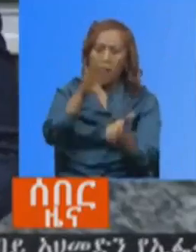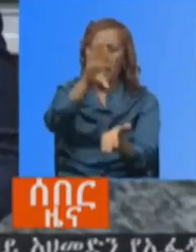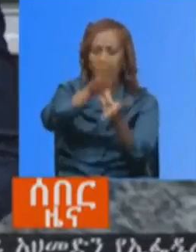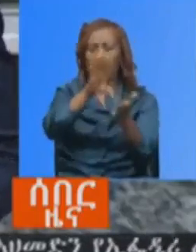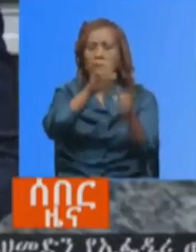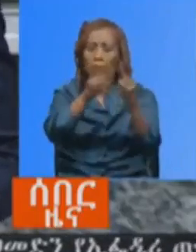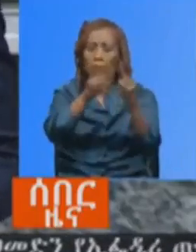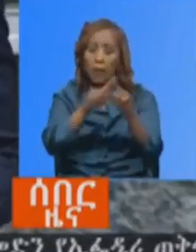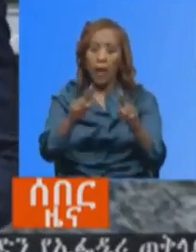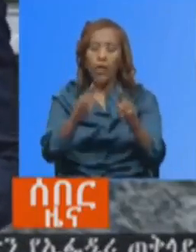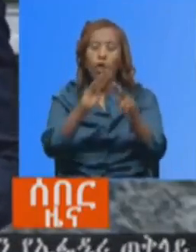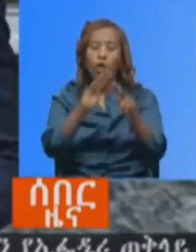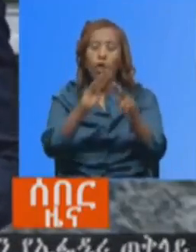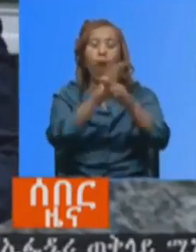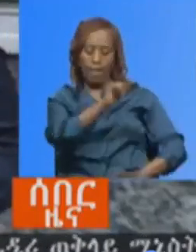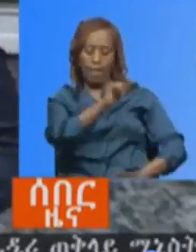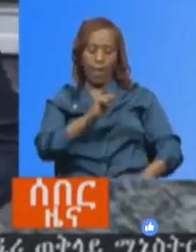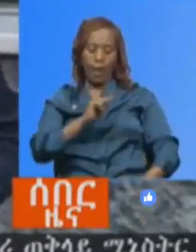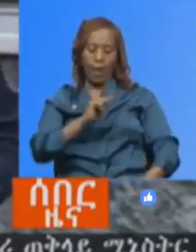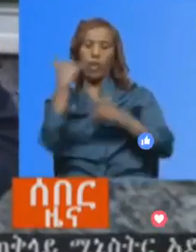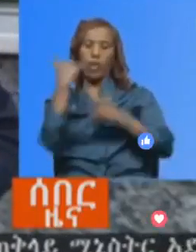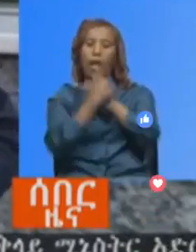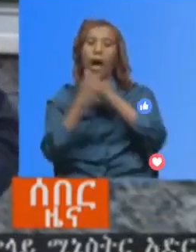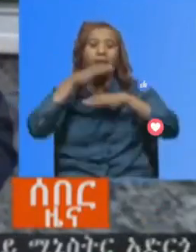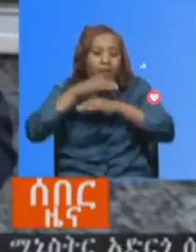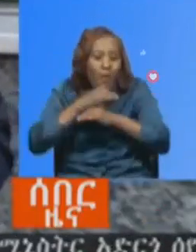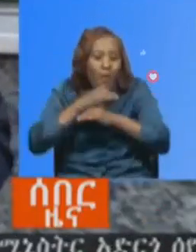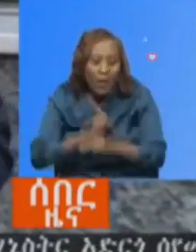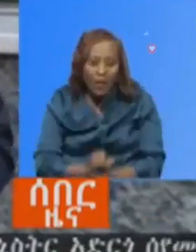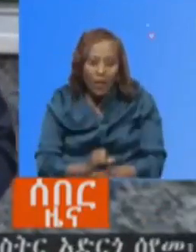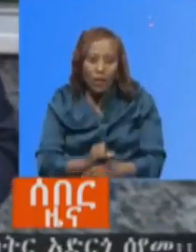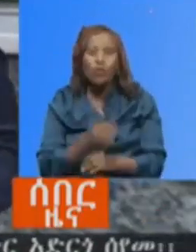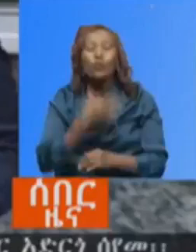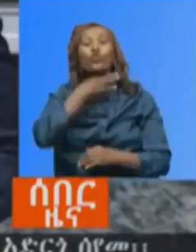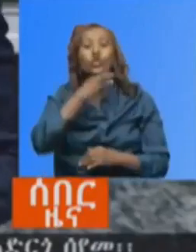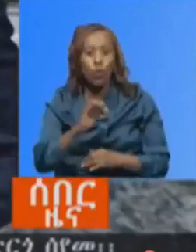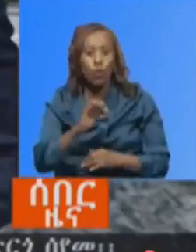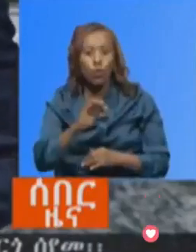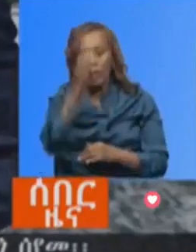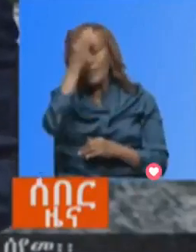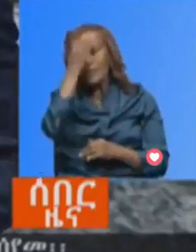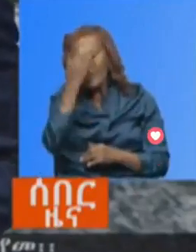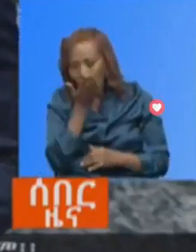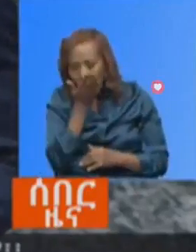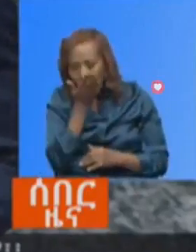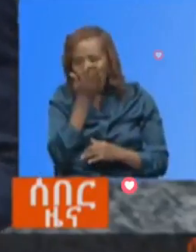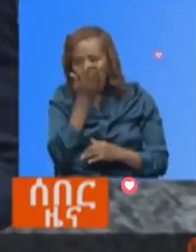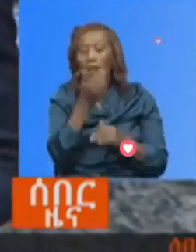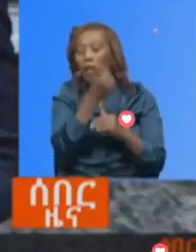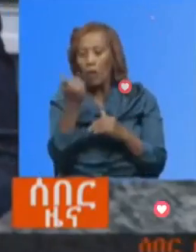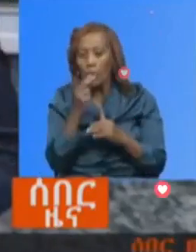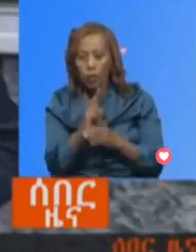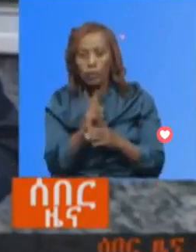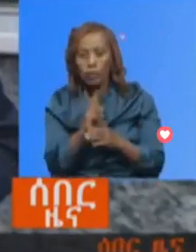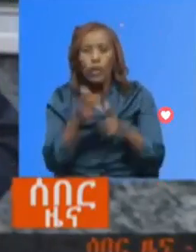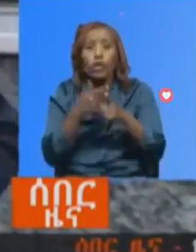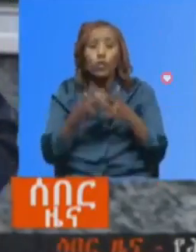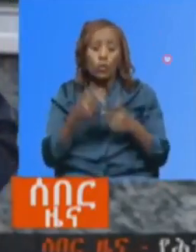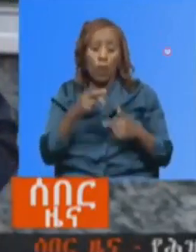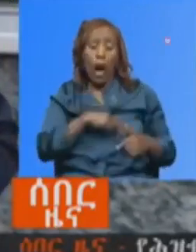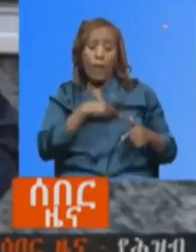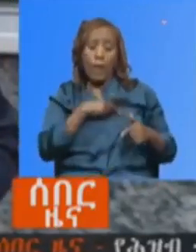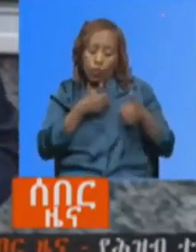የተለያየ ሙያ ባለቤቶች፣ የአገር ሽማግሌዎች፣ ሙስሊሞች፣ ክርስቲያኖች፣ ዋቄ ፈታዎች፣ እንዲሁም ሌሎች